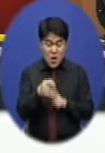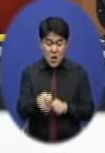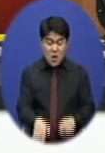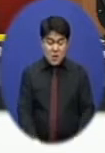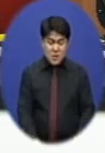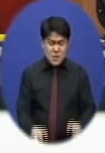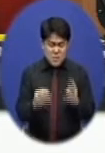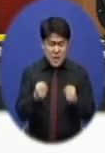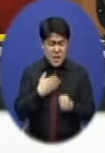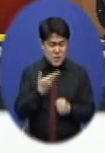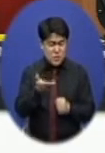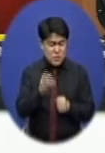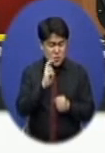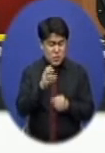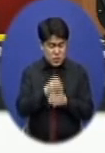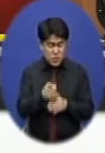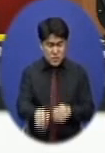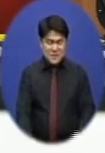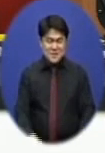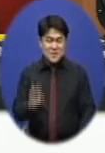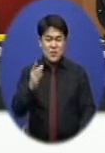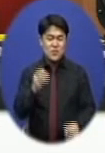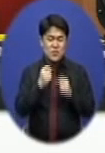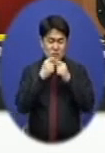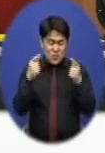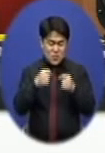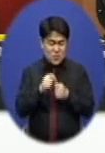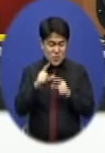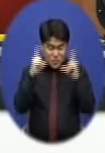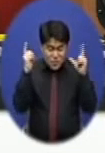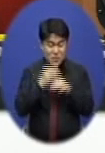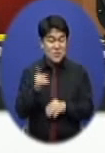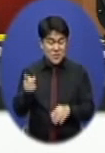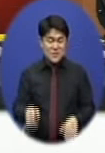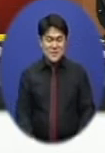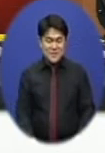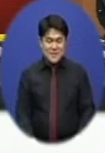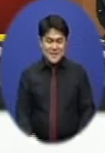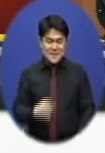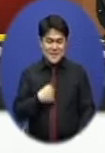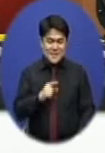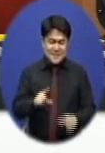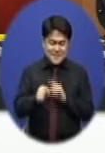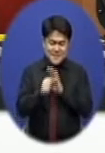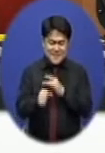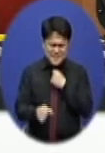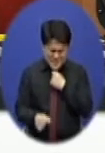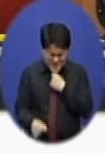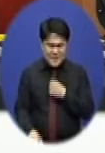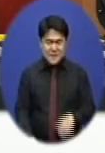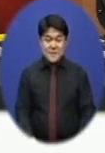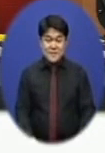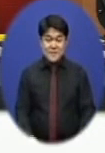좀 알려지고 있는 것 같은데. 요즘 뜨고 있잖아요. 네네. 좀 더 제가 어떤 큰 힘이 됐으면